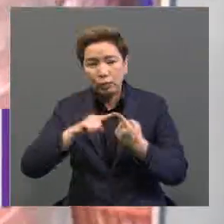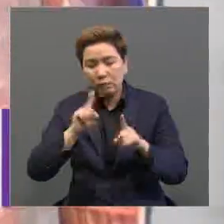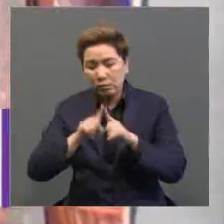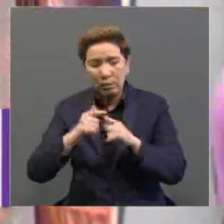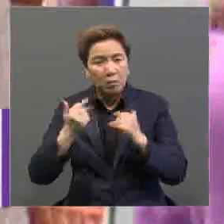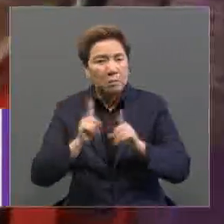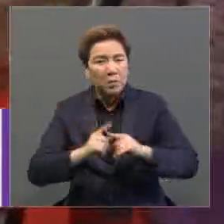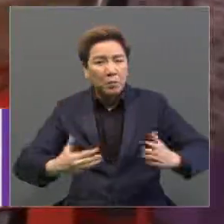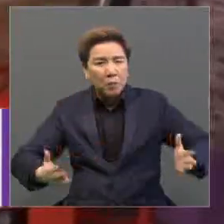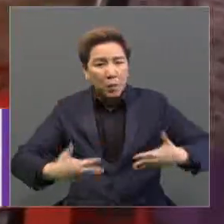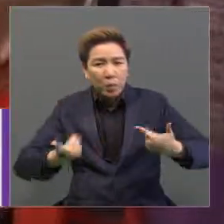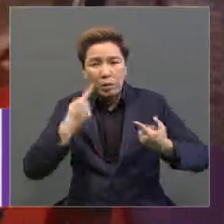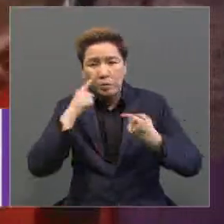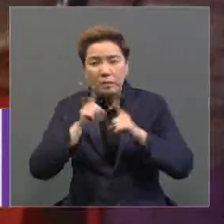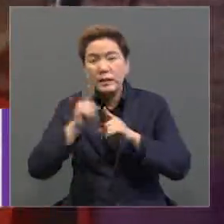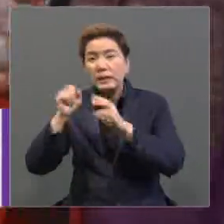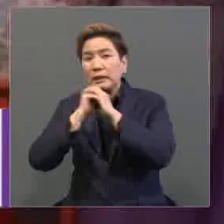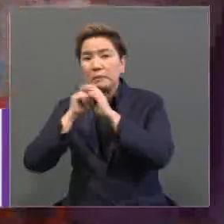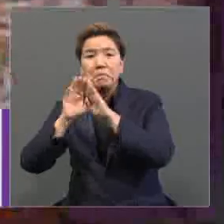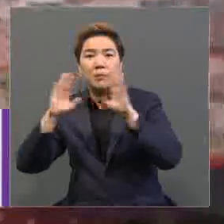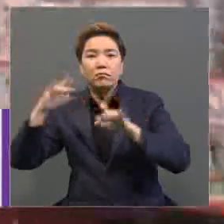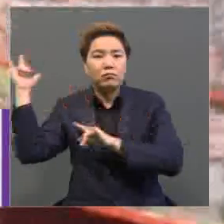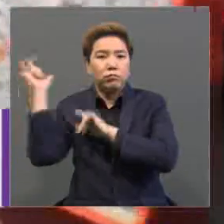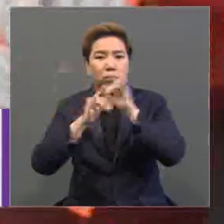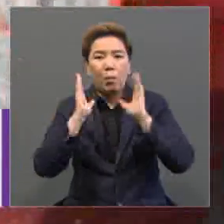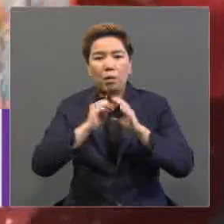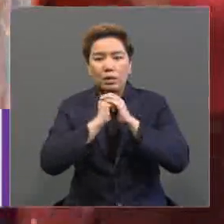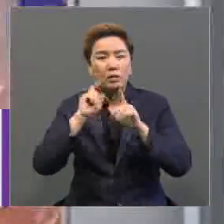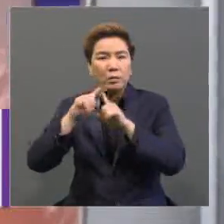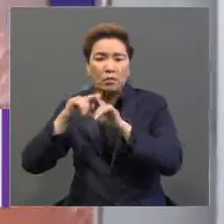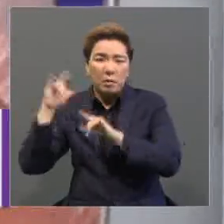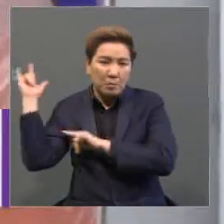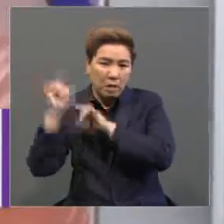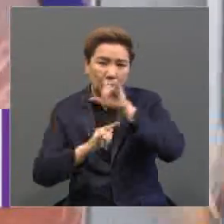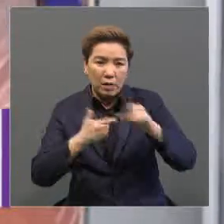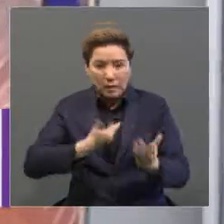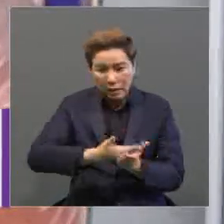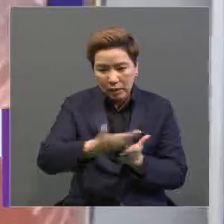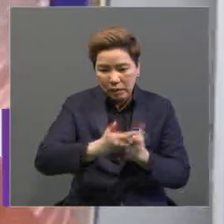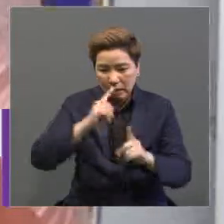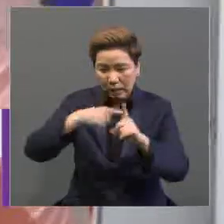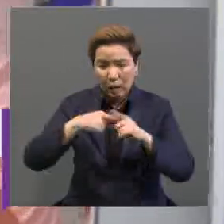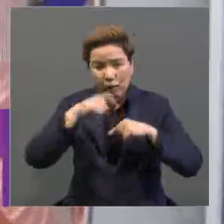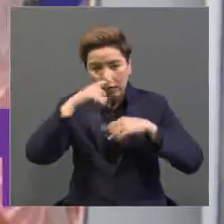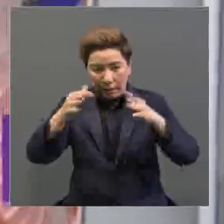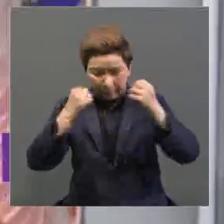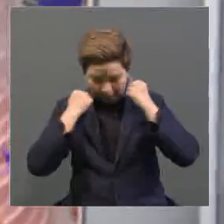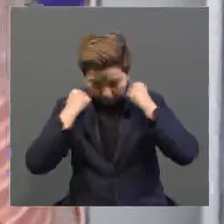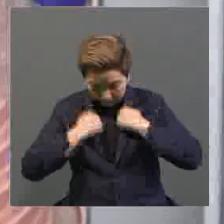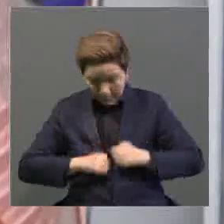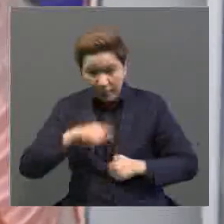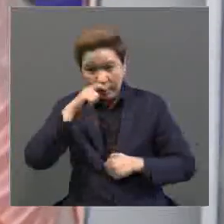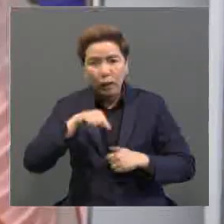มาคึกคักอีกครั้งนะฮะหลังจากการเปิดประเทศของจีนเพราะว่ามีนักท่องเที่ยวต่างชาติเนี่ยเดินทางมาเช่าชุดไทยใส่ถ่ายรูป